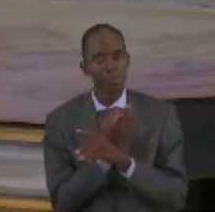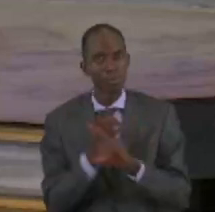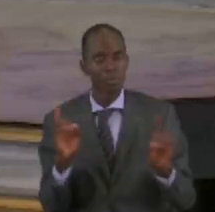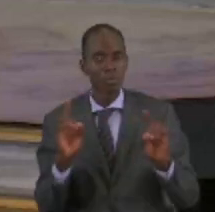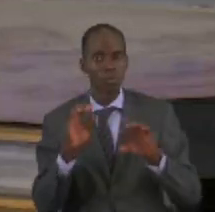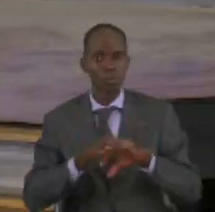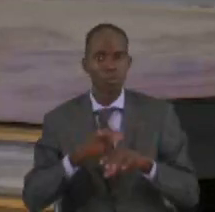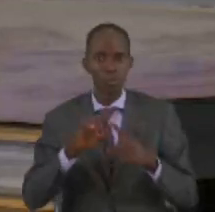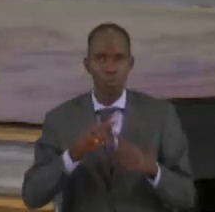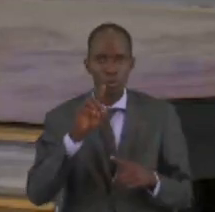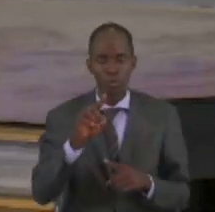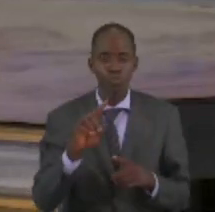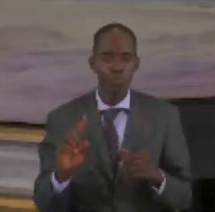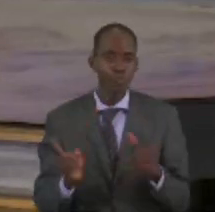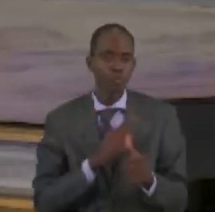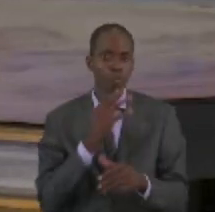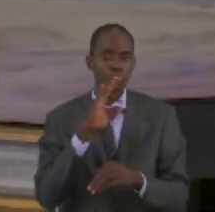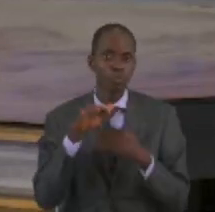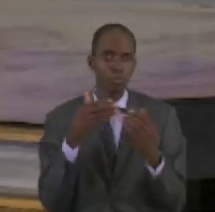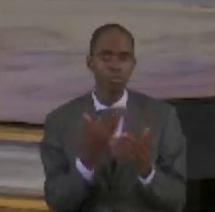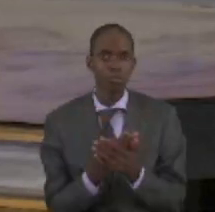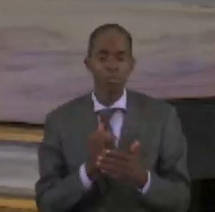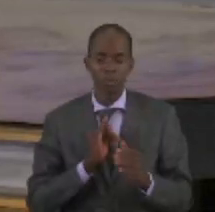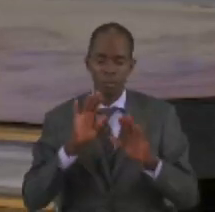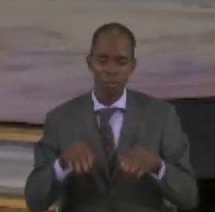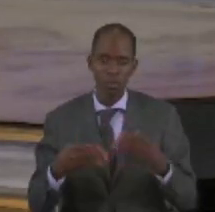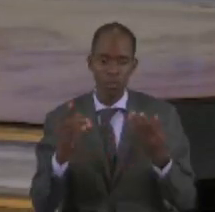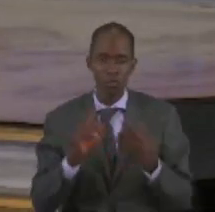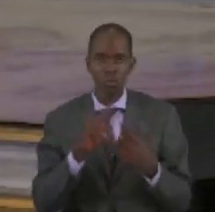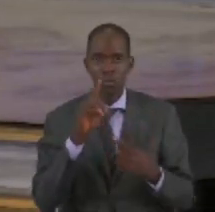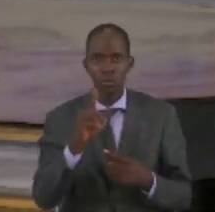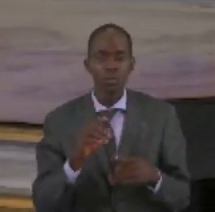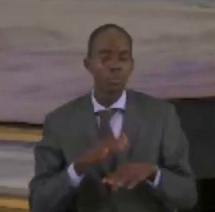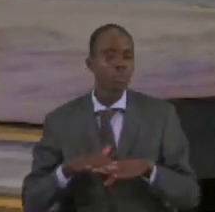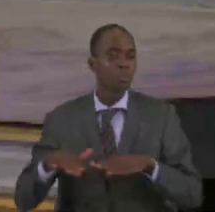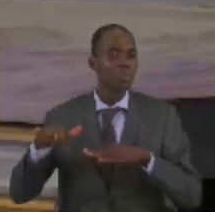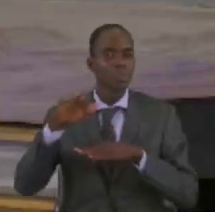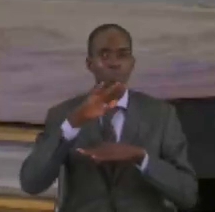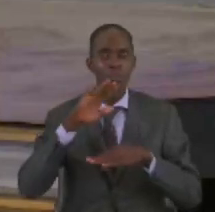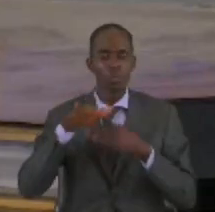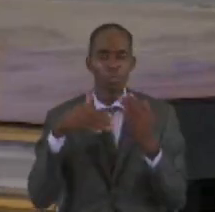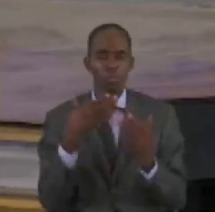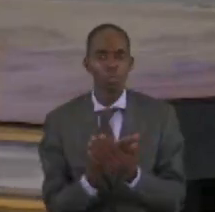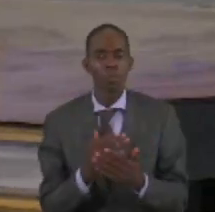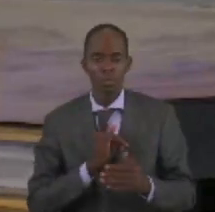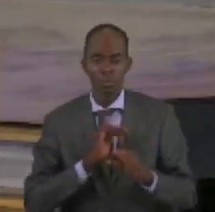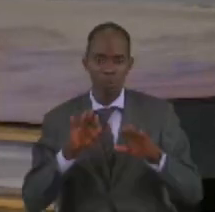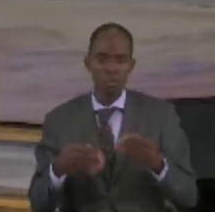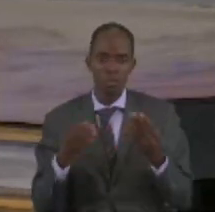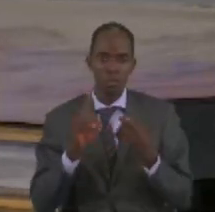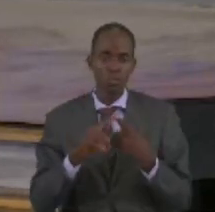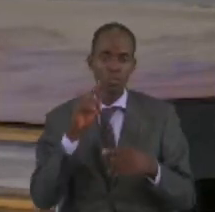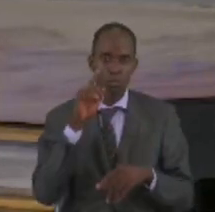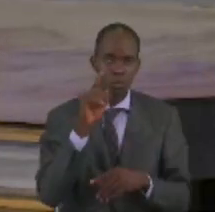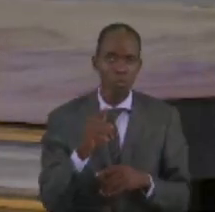je vous ai enseigné avant tout, je vous ai enseigné avant tout, pas dessus